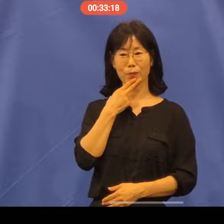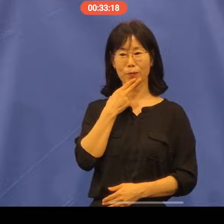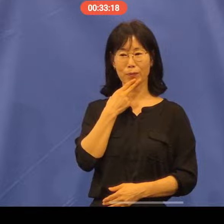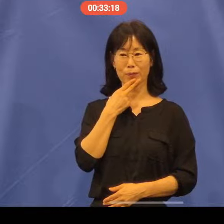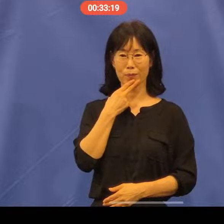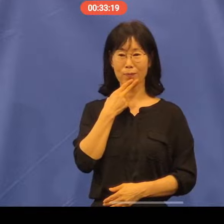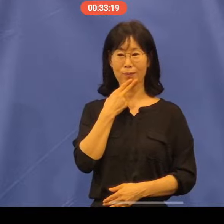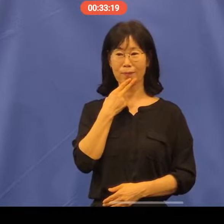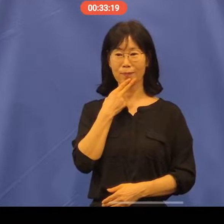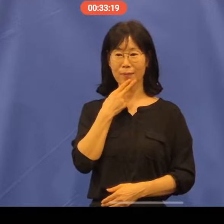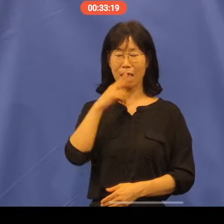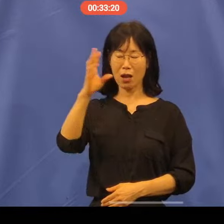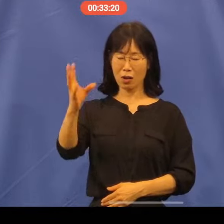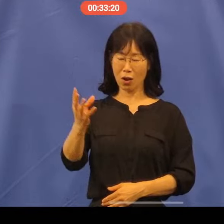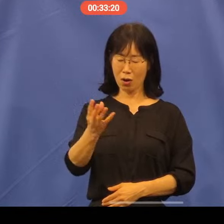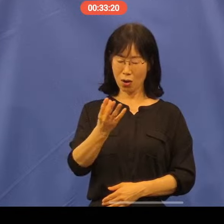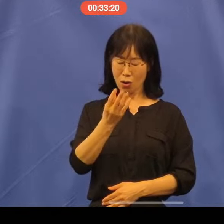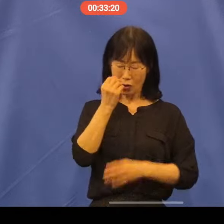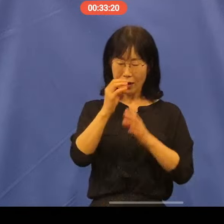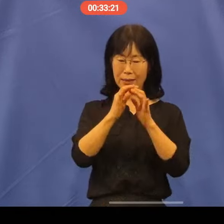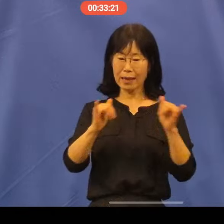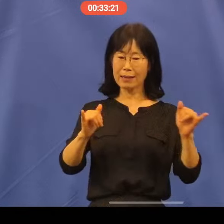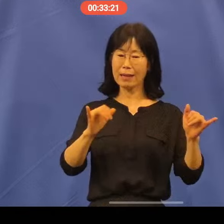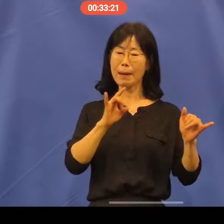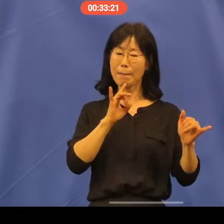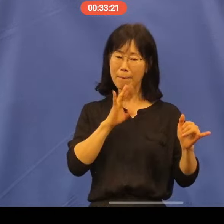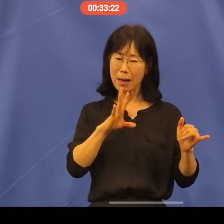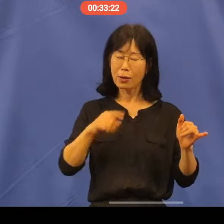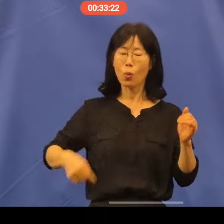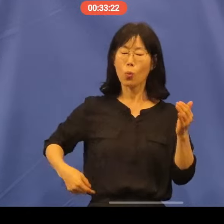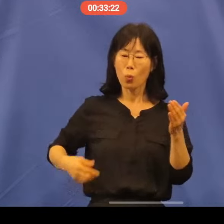정말 거룩하게 사는 사람만 회개해요.